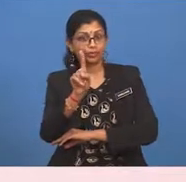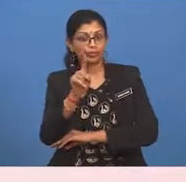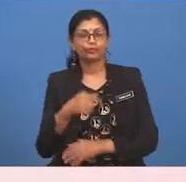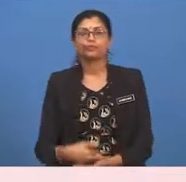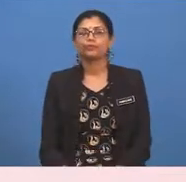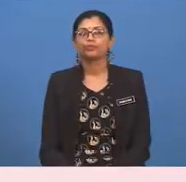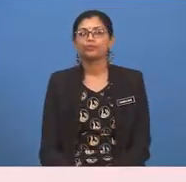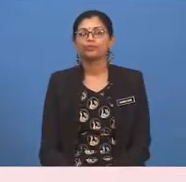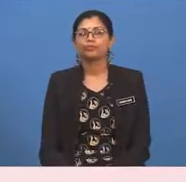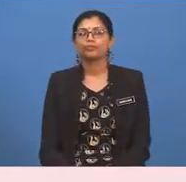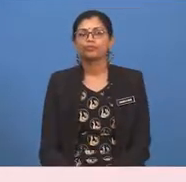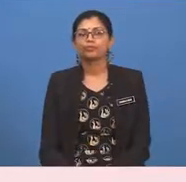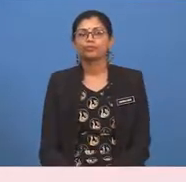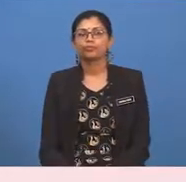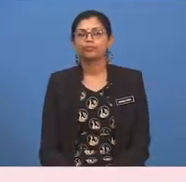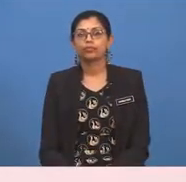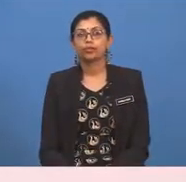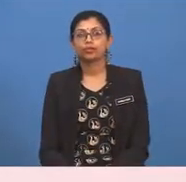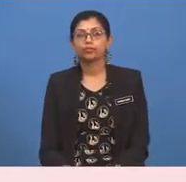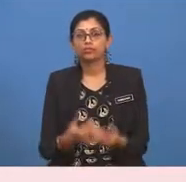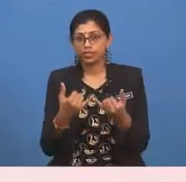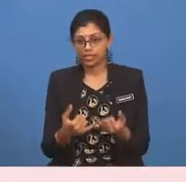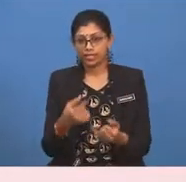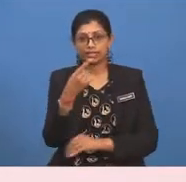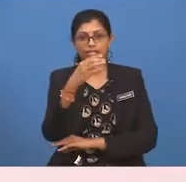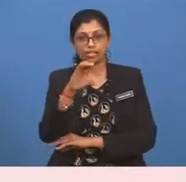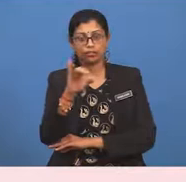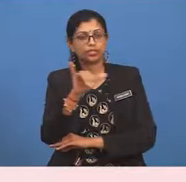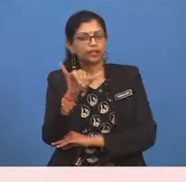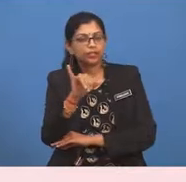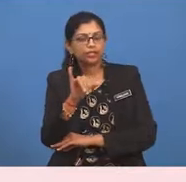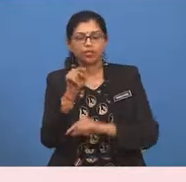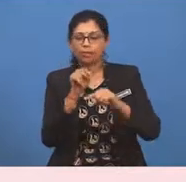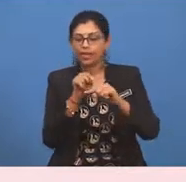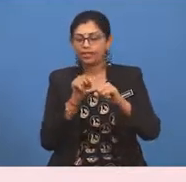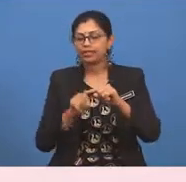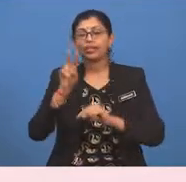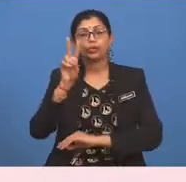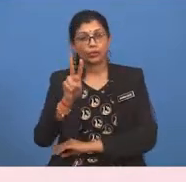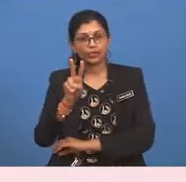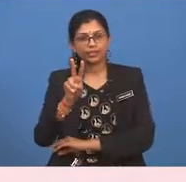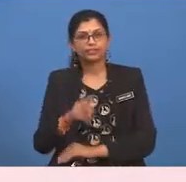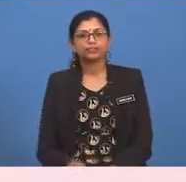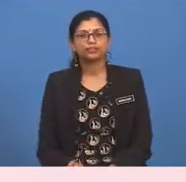Dan 100% dibahagi dengan 2 menghasilkan